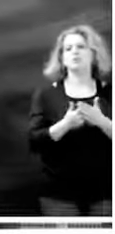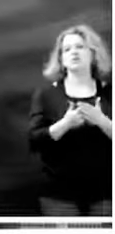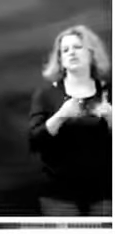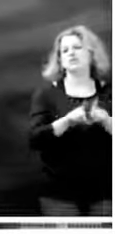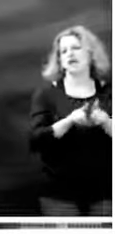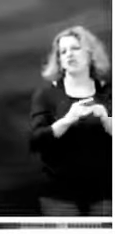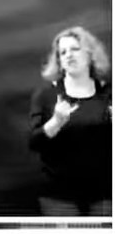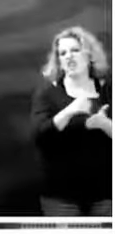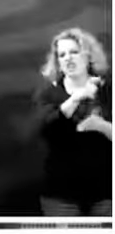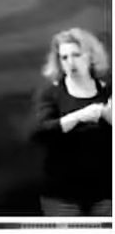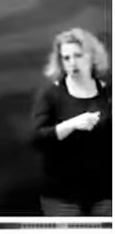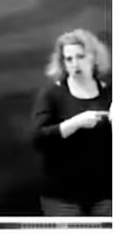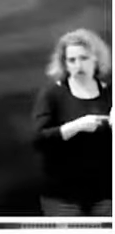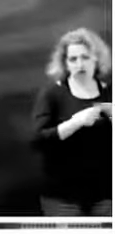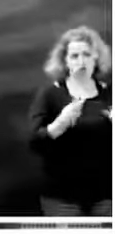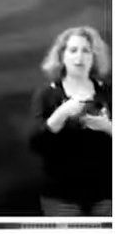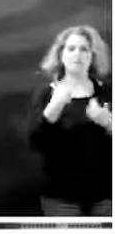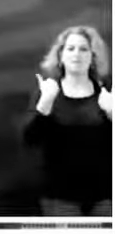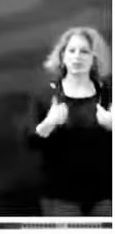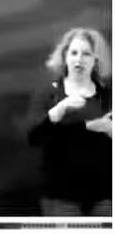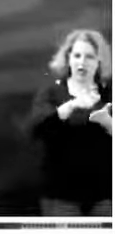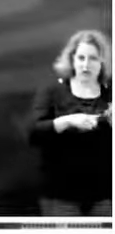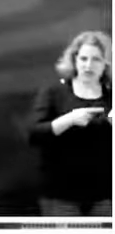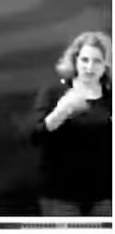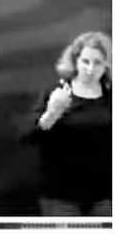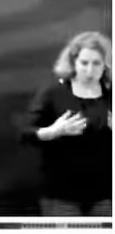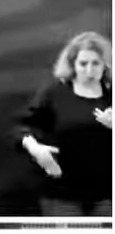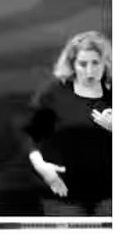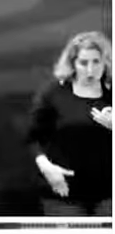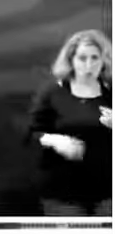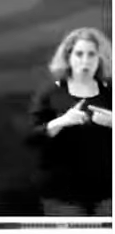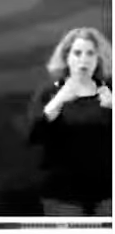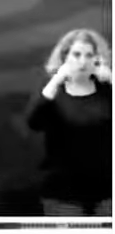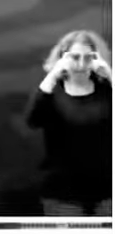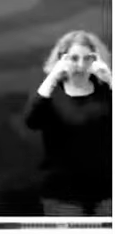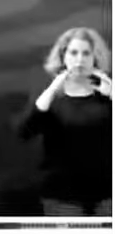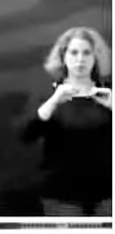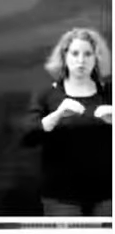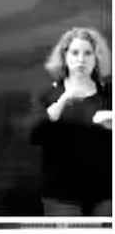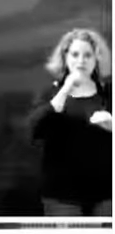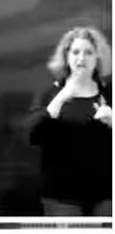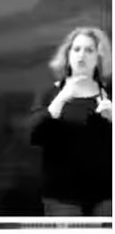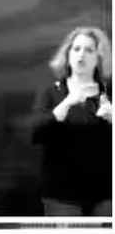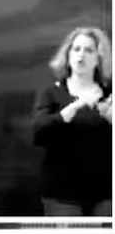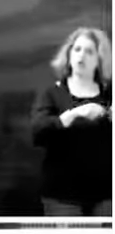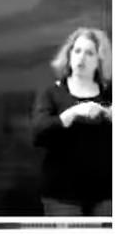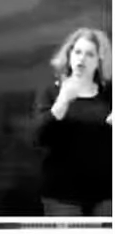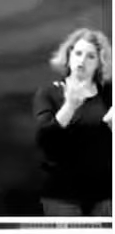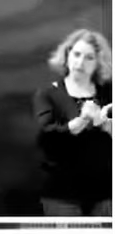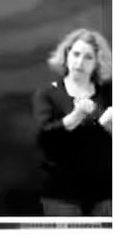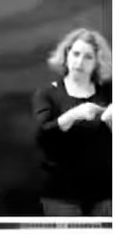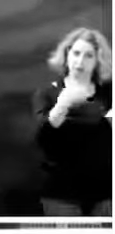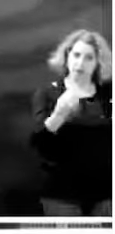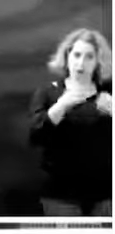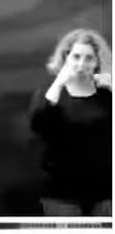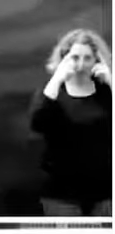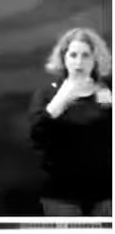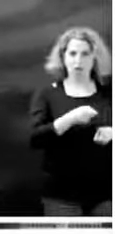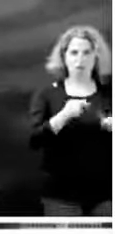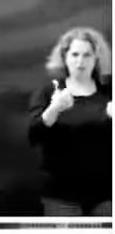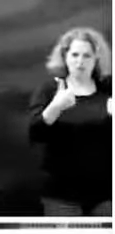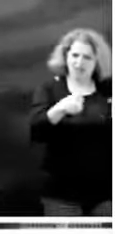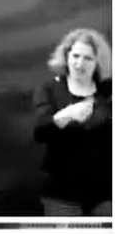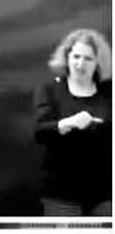zu führen und ihren personalausweis bei sich zu haben und die brille zu tragen wenn ein personalausweis führerschein stempel ist das in die brille brauchen also wir